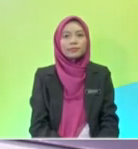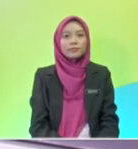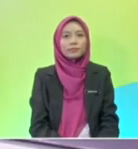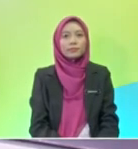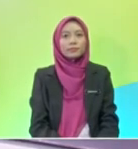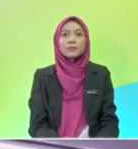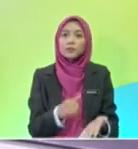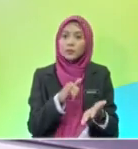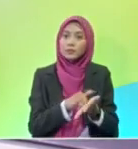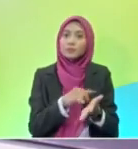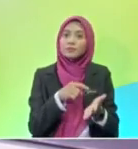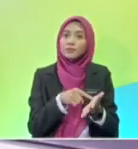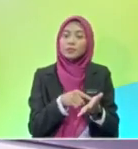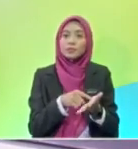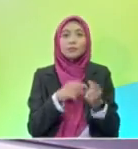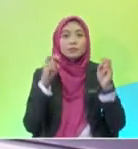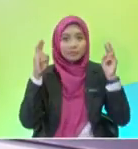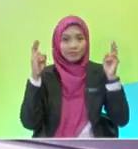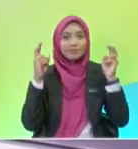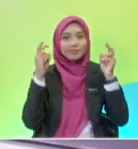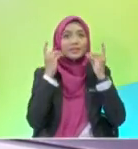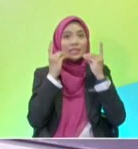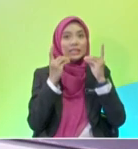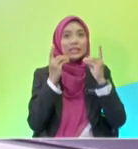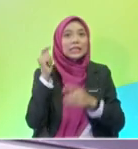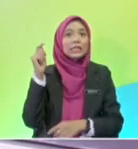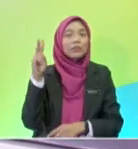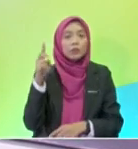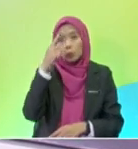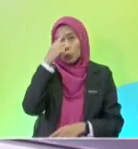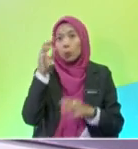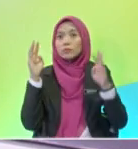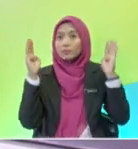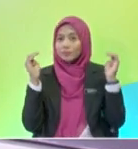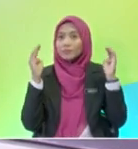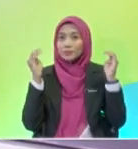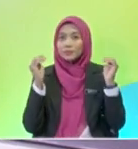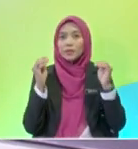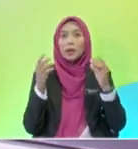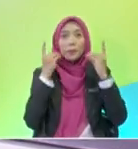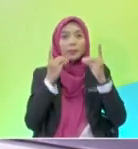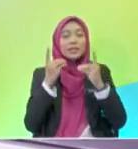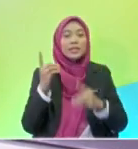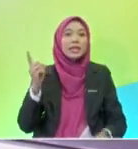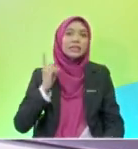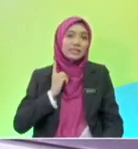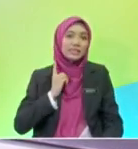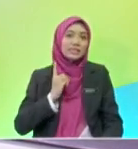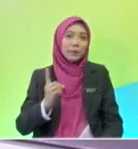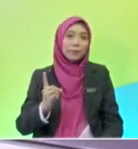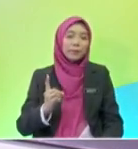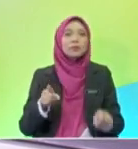inilah Dia tahap satu Didik TV cpm untuk mata pelajaran Pendidikan Islam tahun 2 tentang kampungku dalam bersama dengan